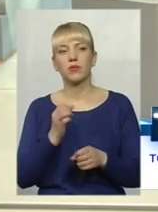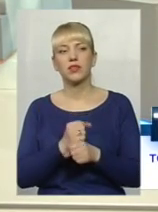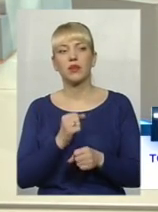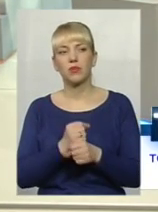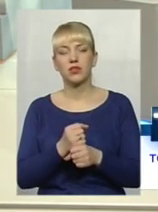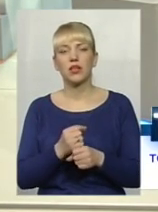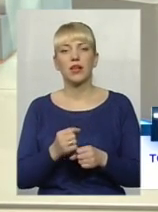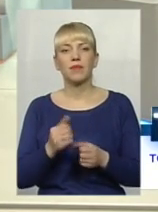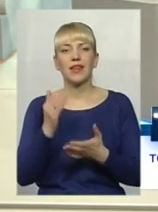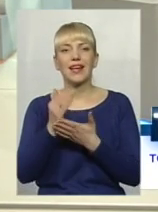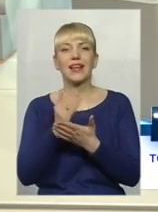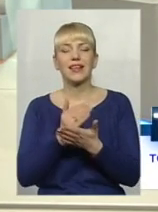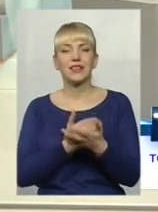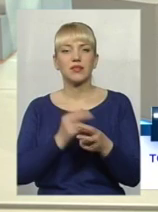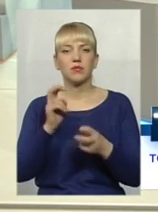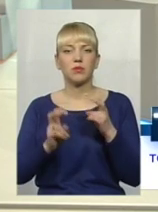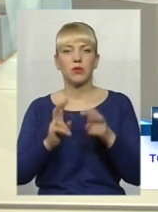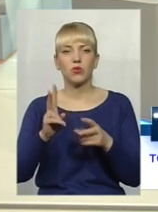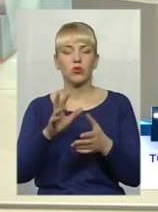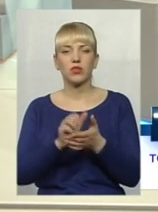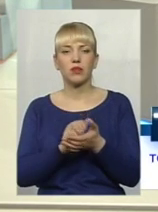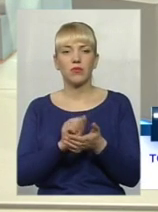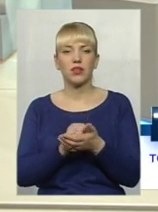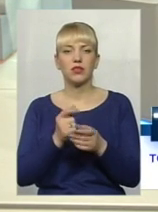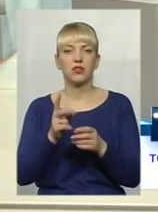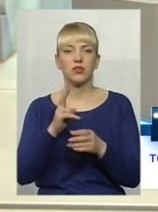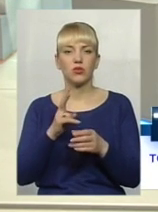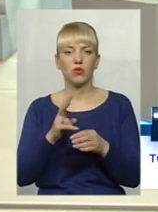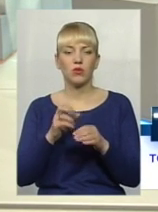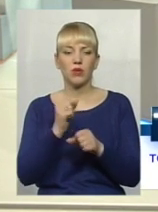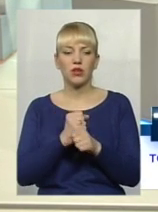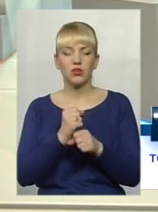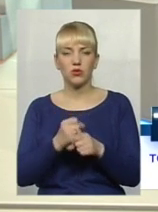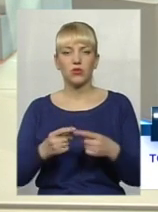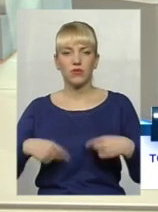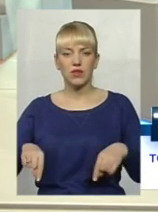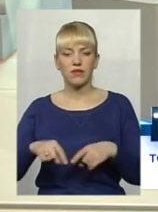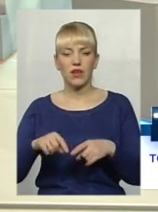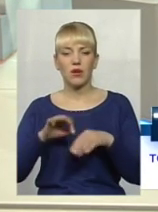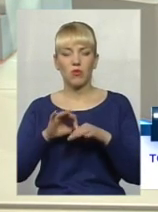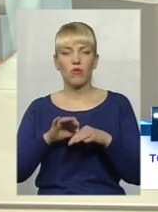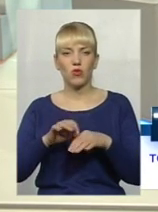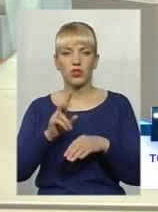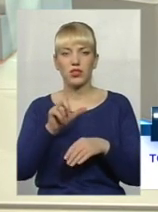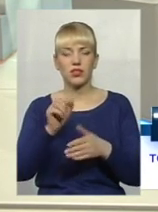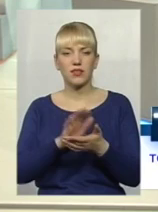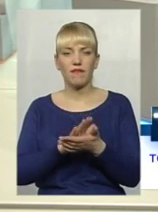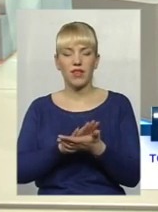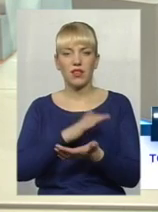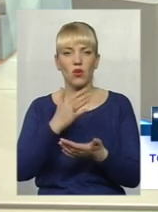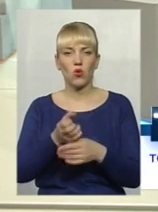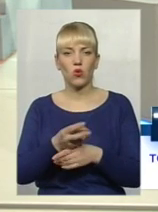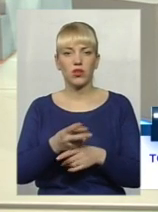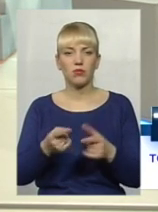реєстр підприємств, які власне працюють в сфері поводження з тими відходами, чи стало би це допомогою